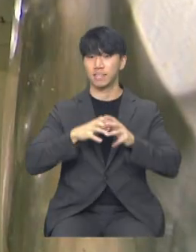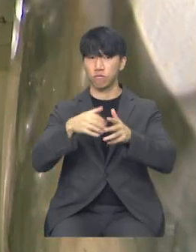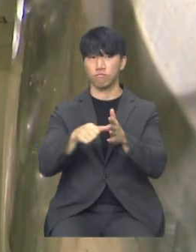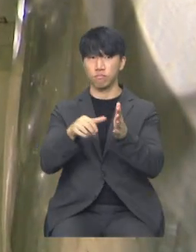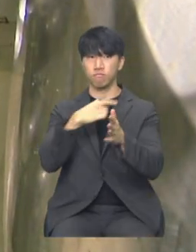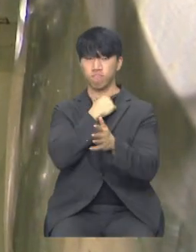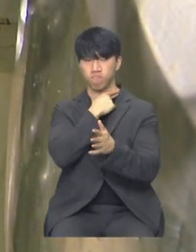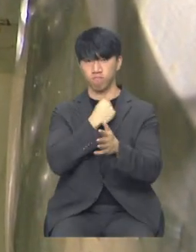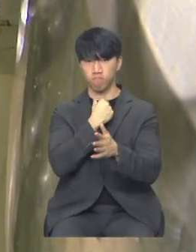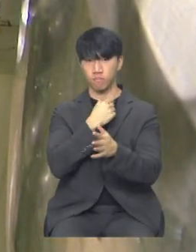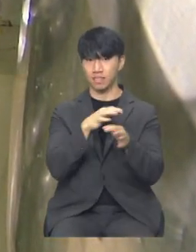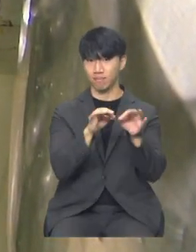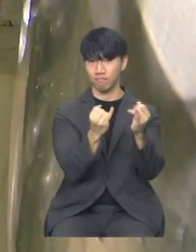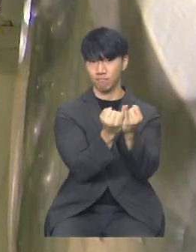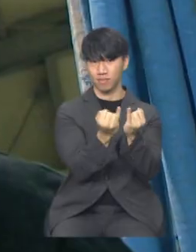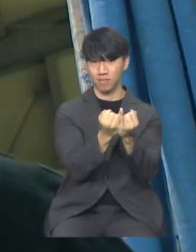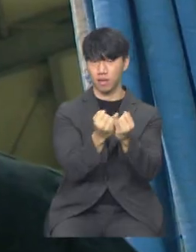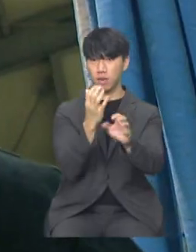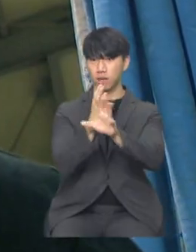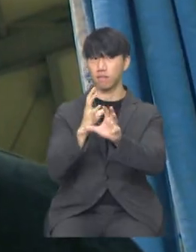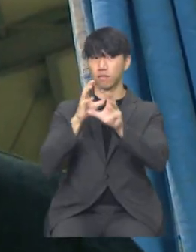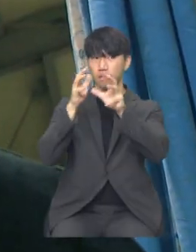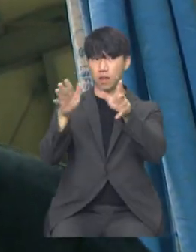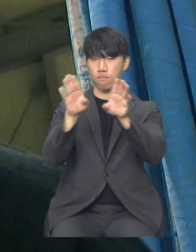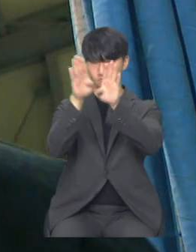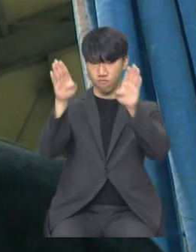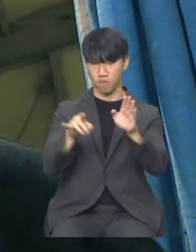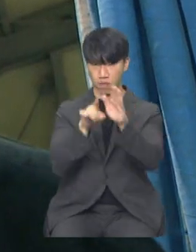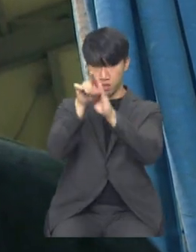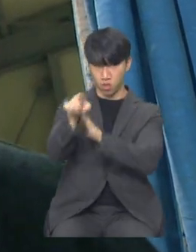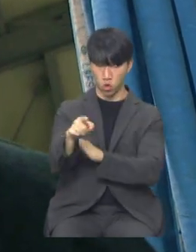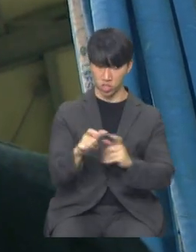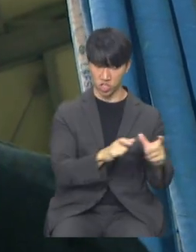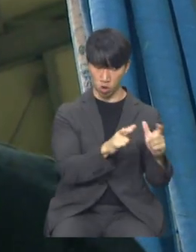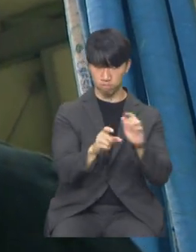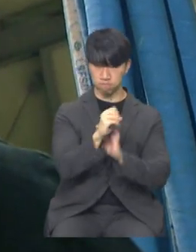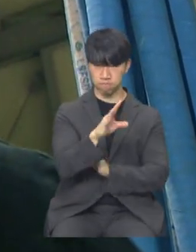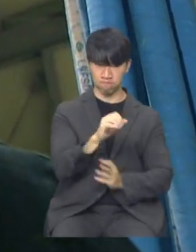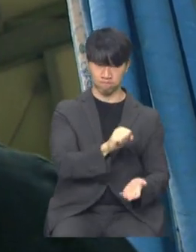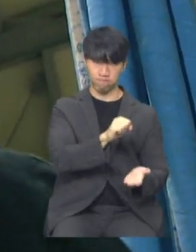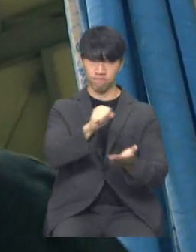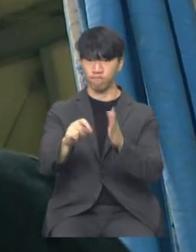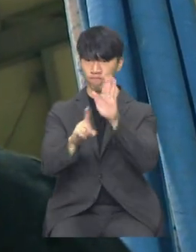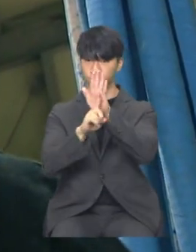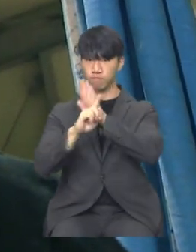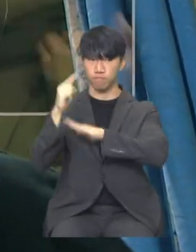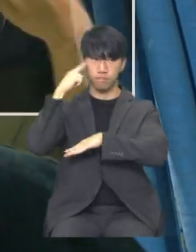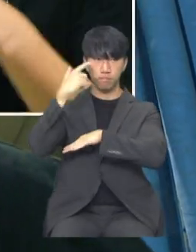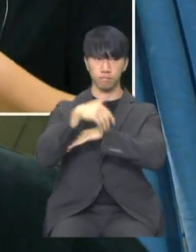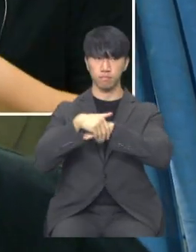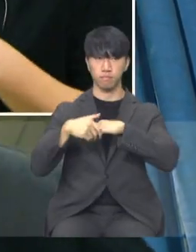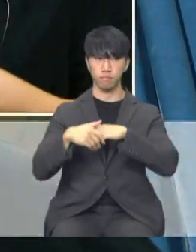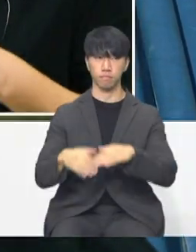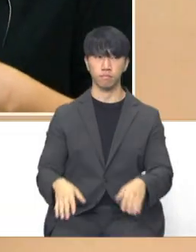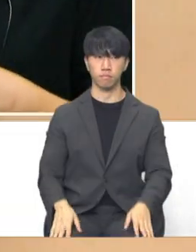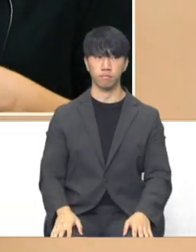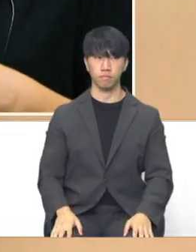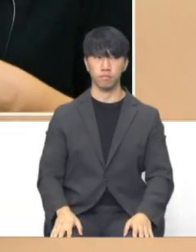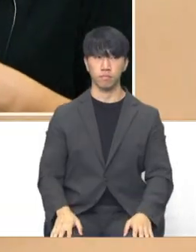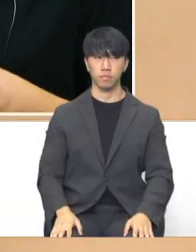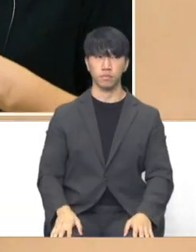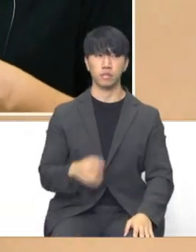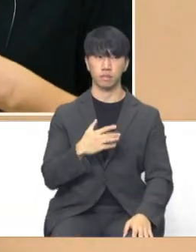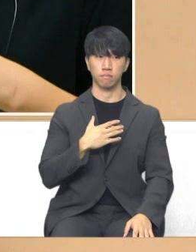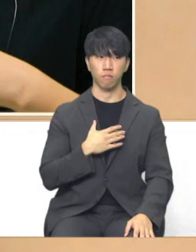김 씨는 조만간 해외 박람회에서도 지역과 맥주를 알릴 예정입니다. 감성을 농촌에 적용을